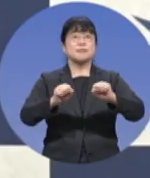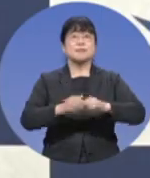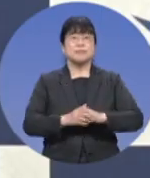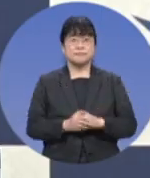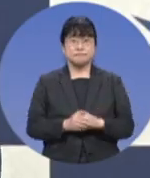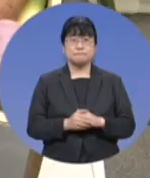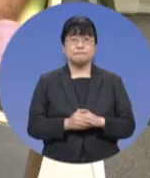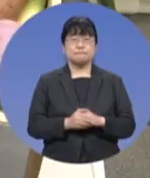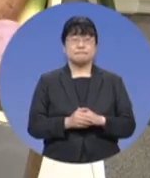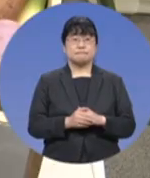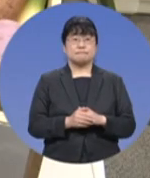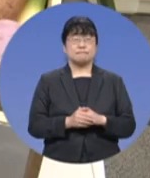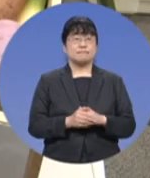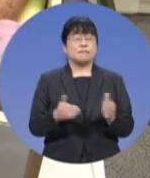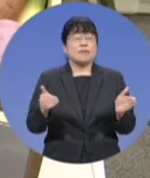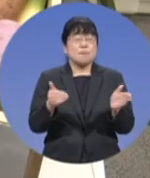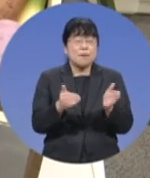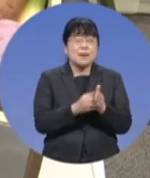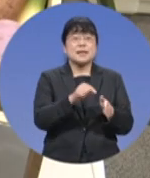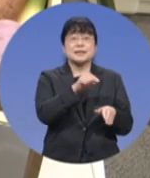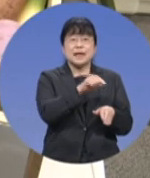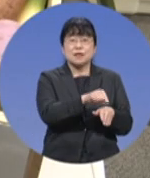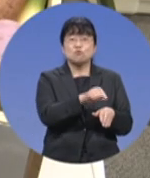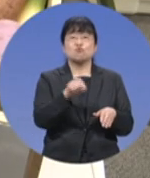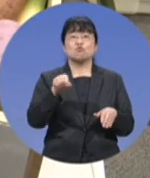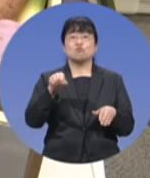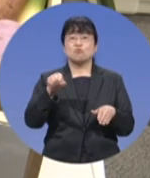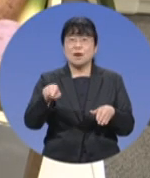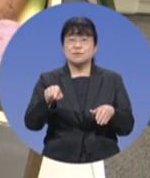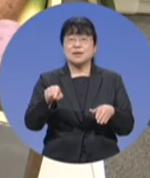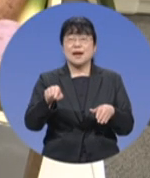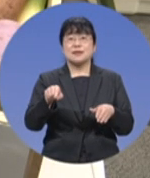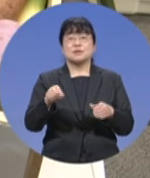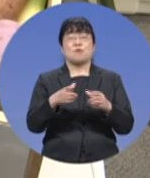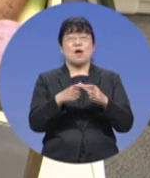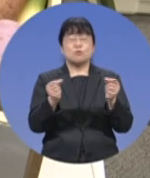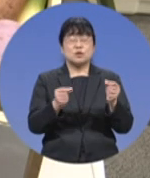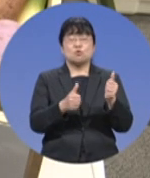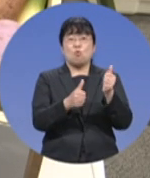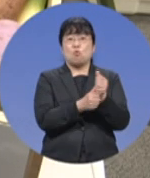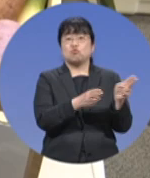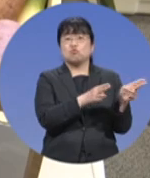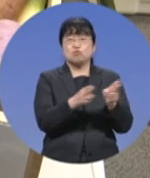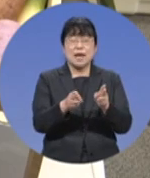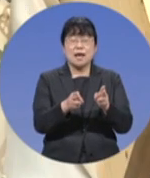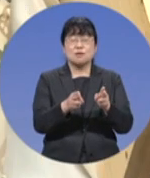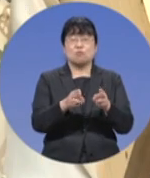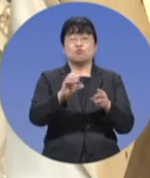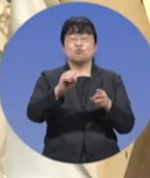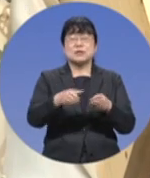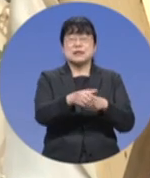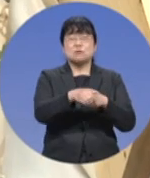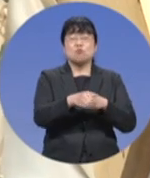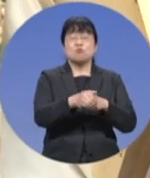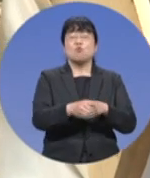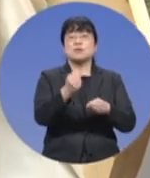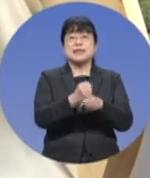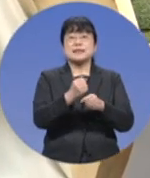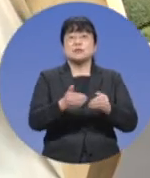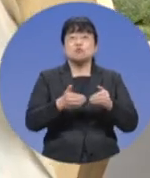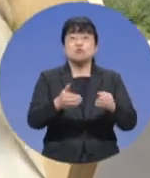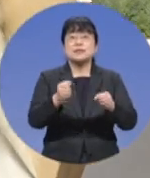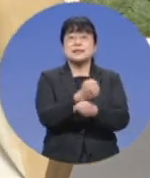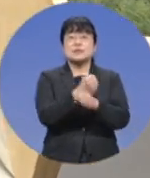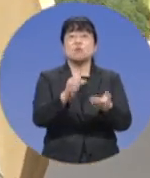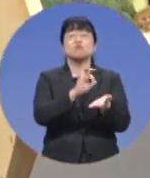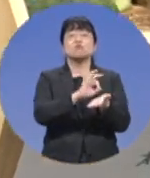ました。これまで木更津市、桜市は国の補助制度、有機農業産地づくり推進事業を